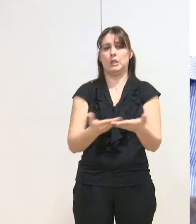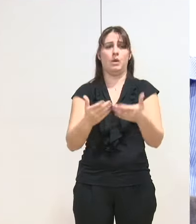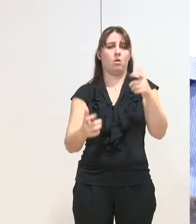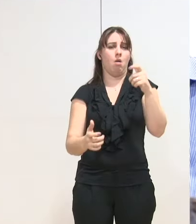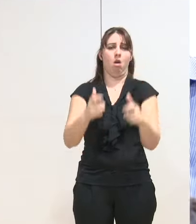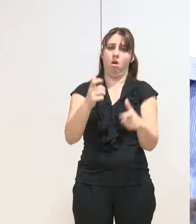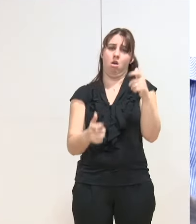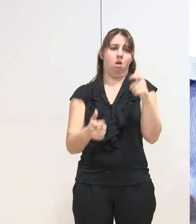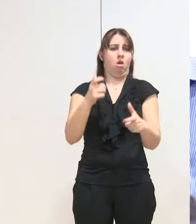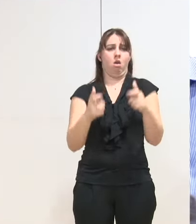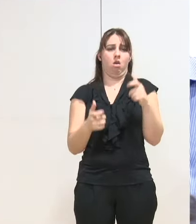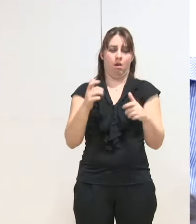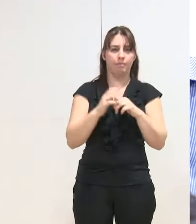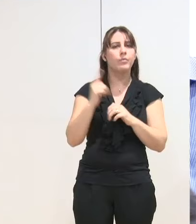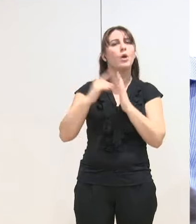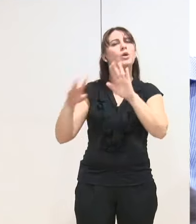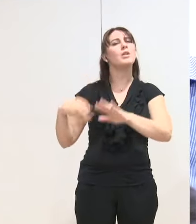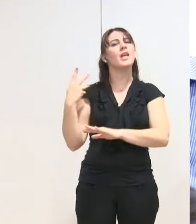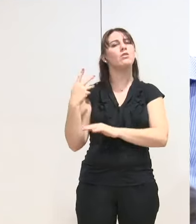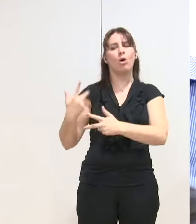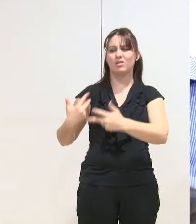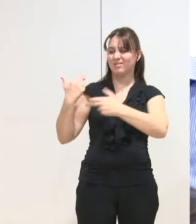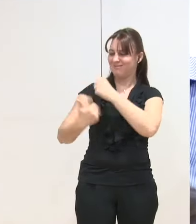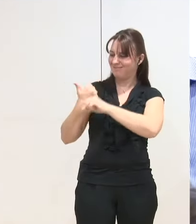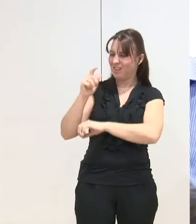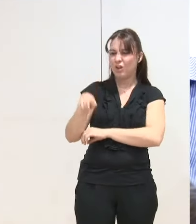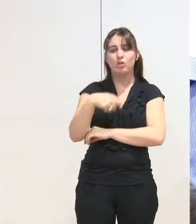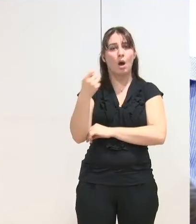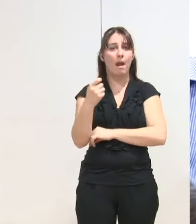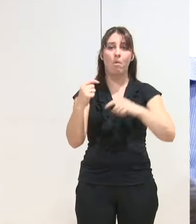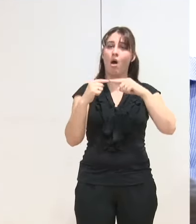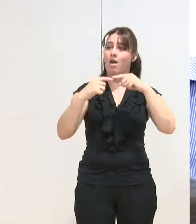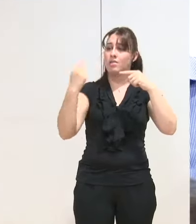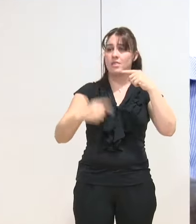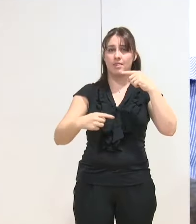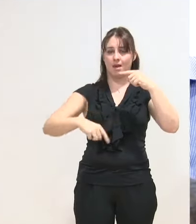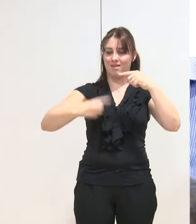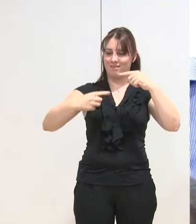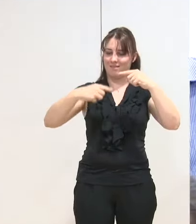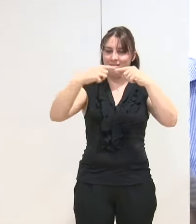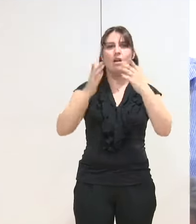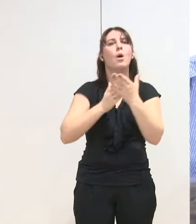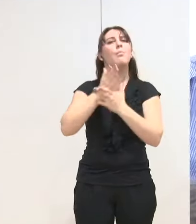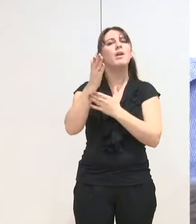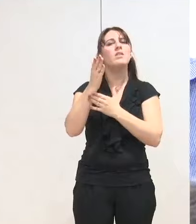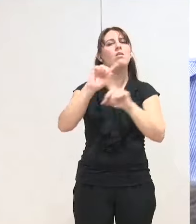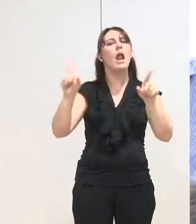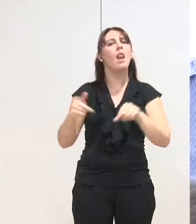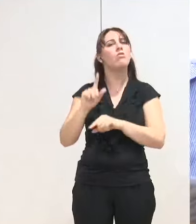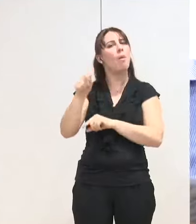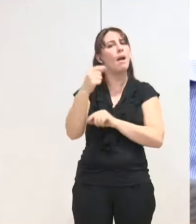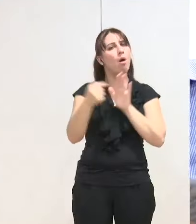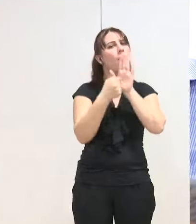critique 2014 devait être marqué par une diminution de la dette selon le budget prévisionnel